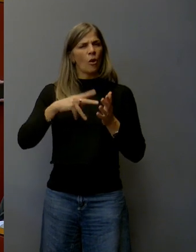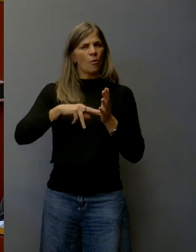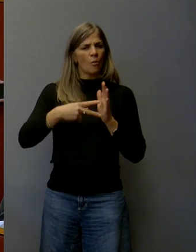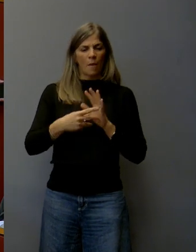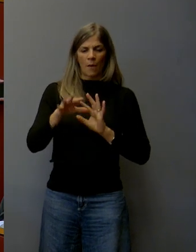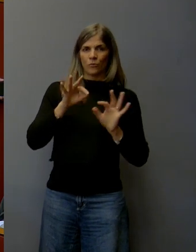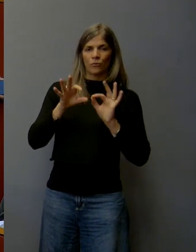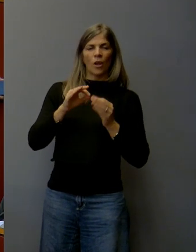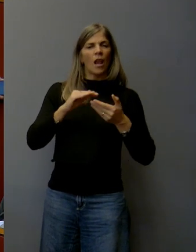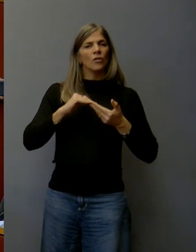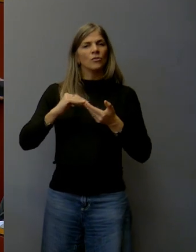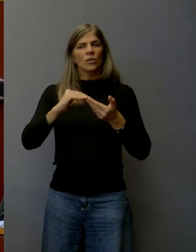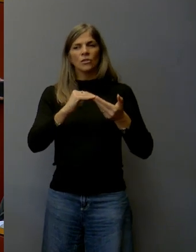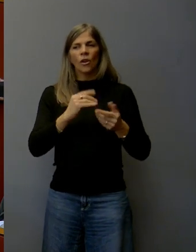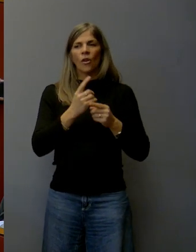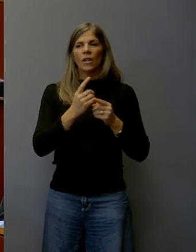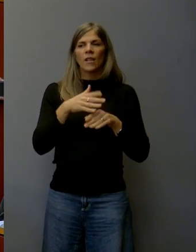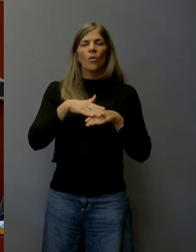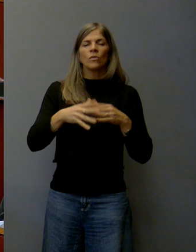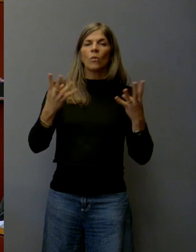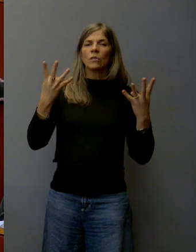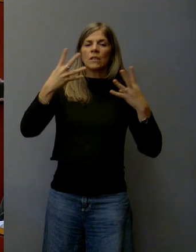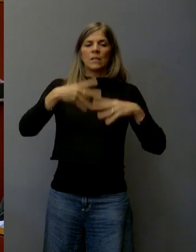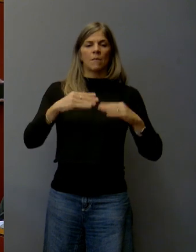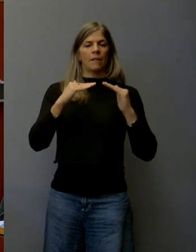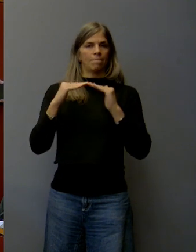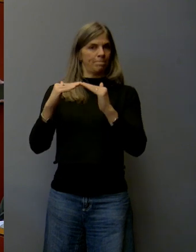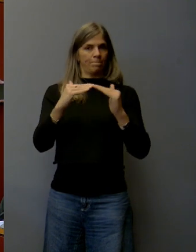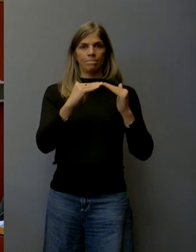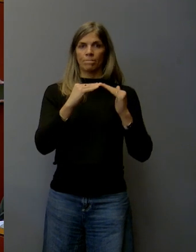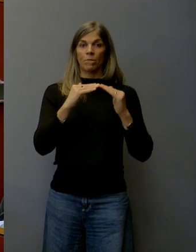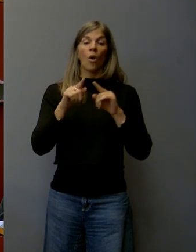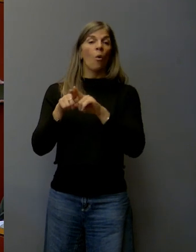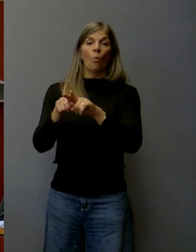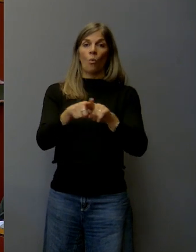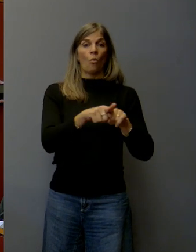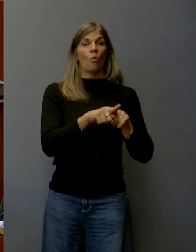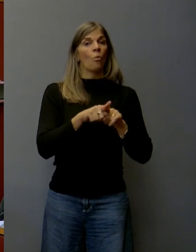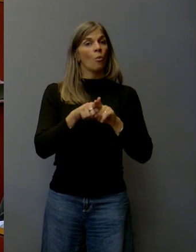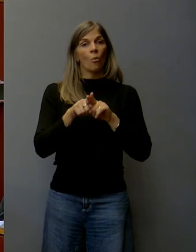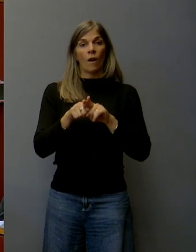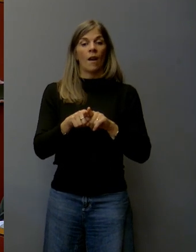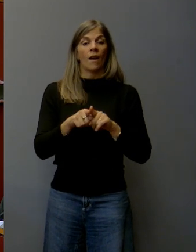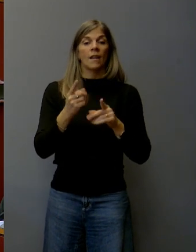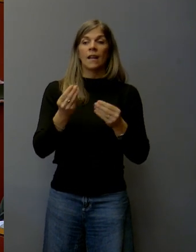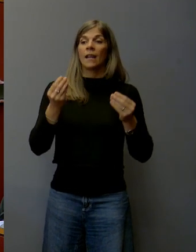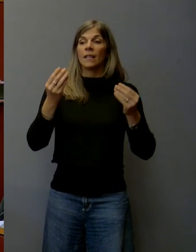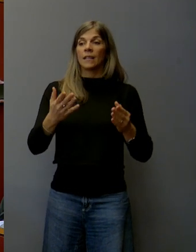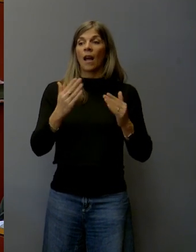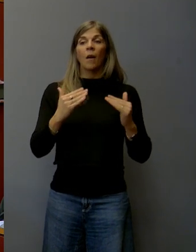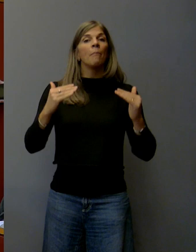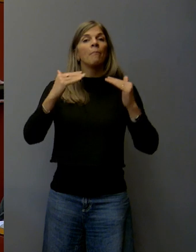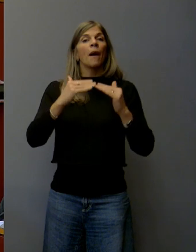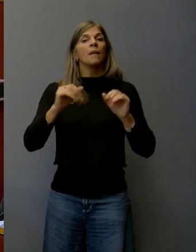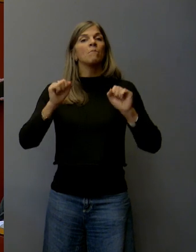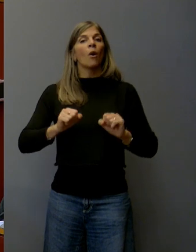associazioni con un bel sistema equo uguale che prevede pari possibilità per tutti che sono